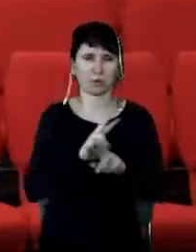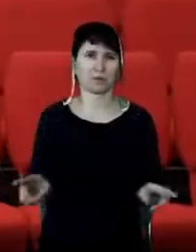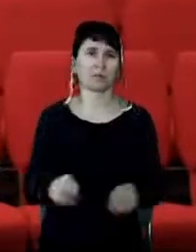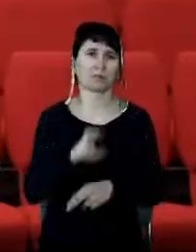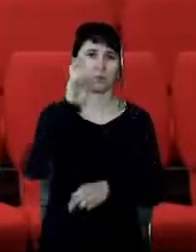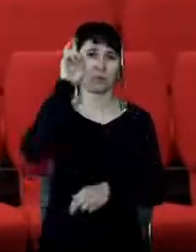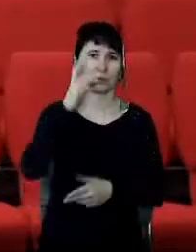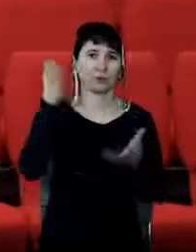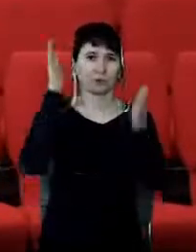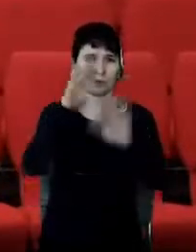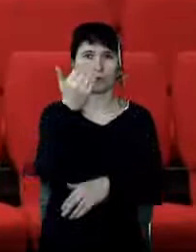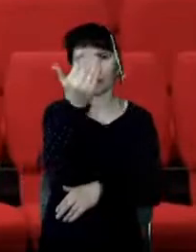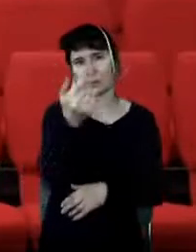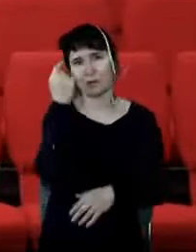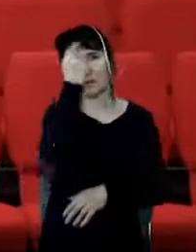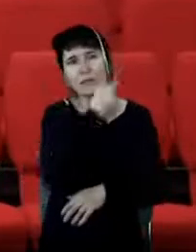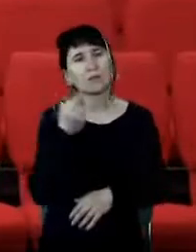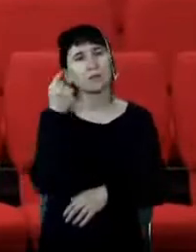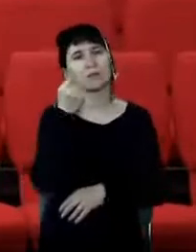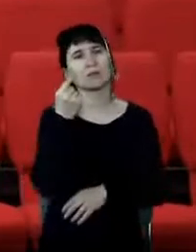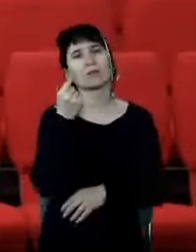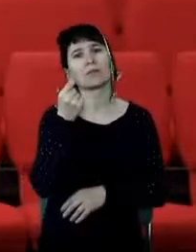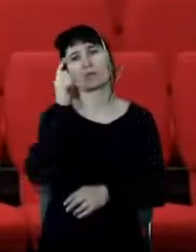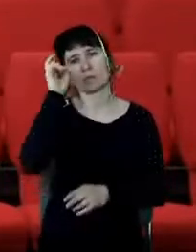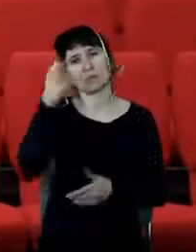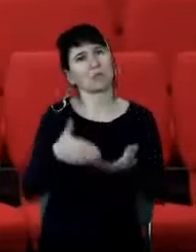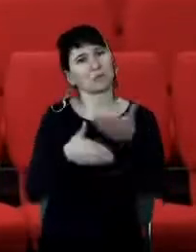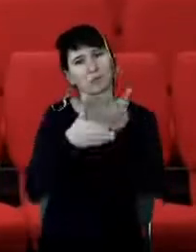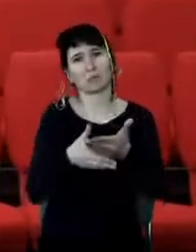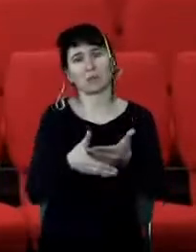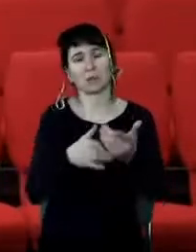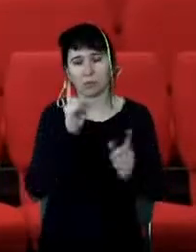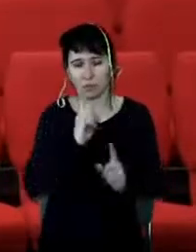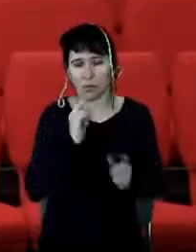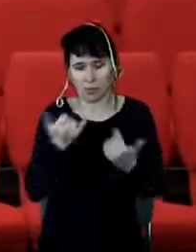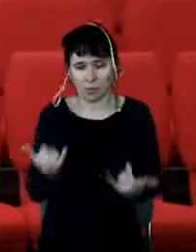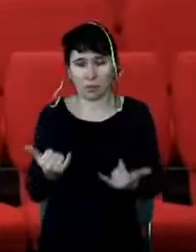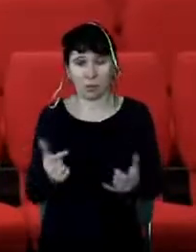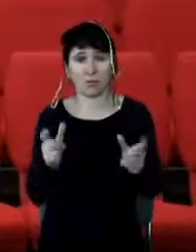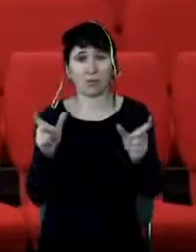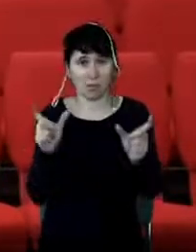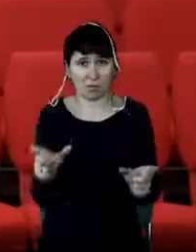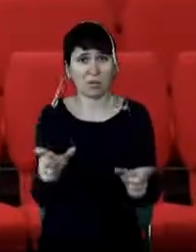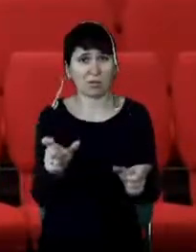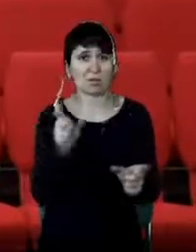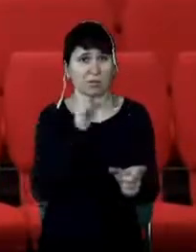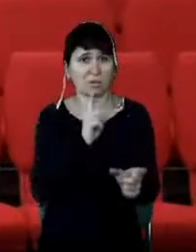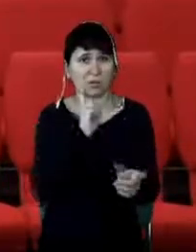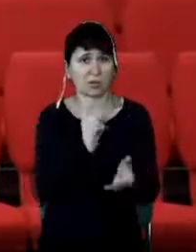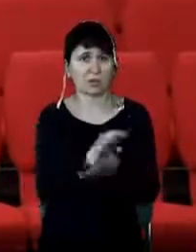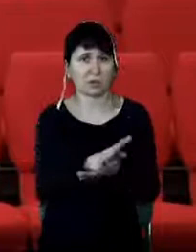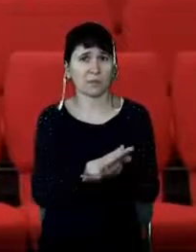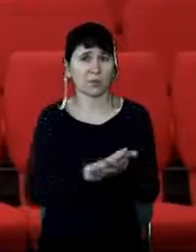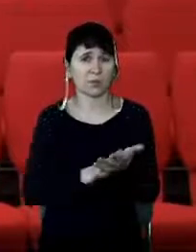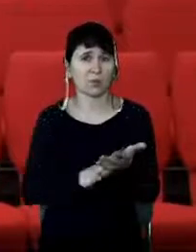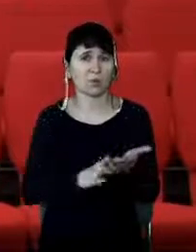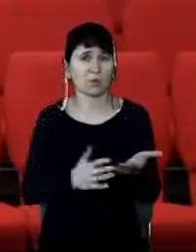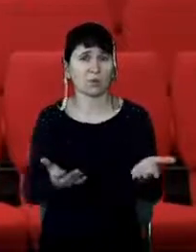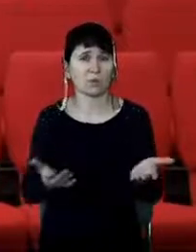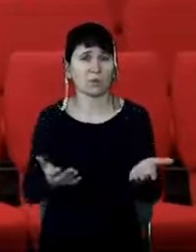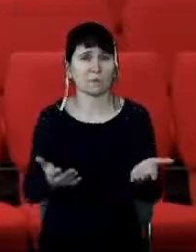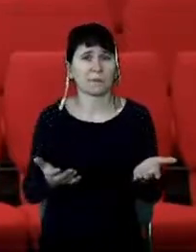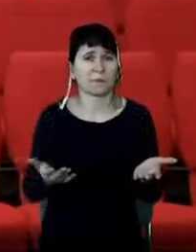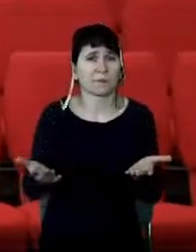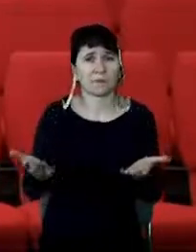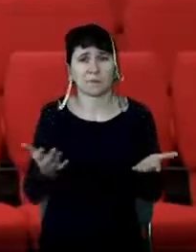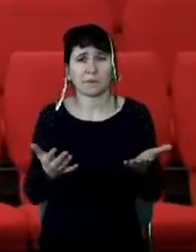нам в цей час, коли ще триває карантин на вулиці, коли ще триває карантин, можливо,